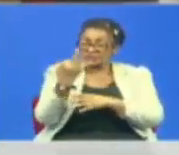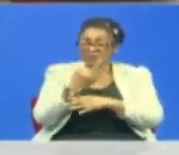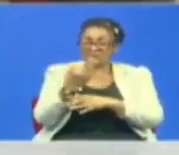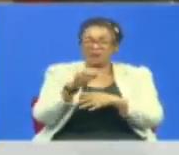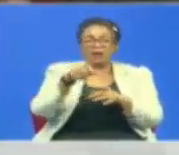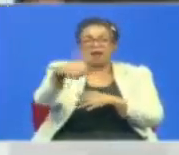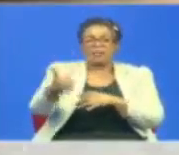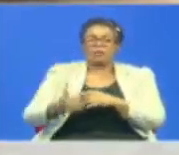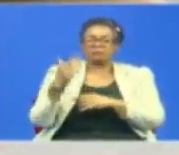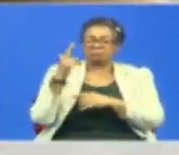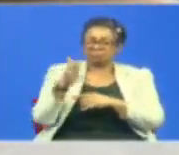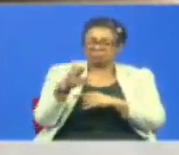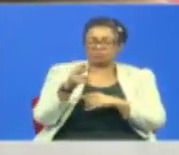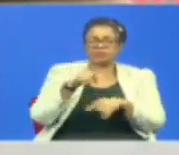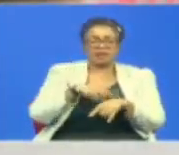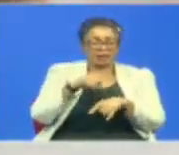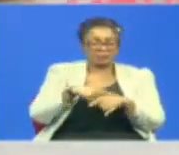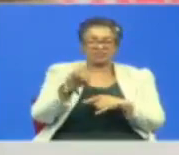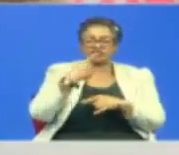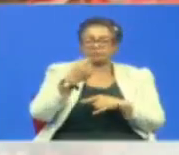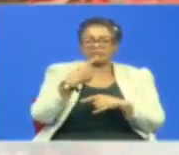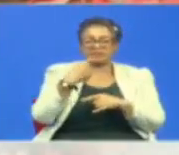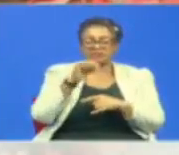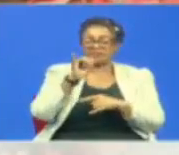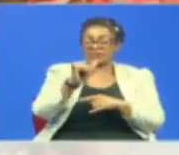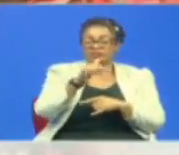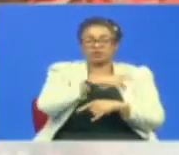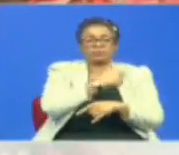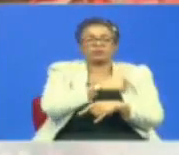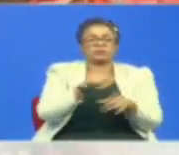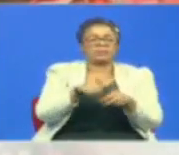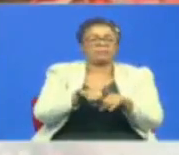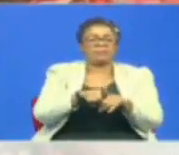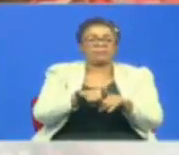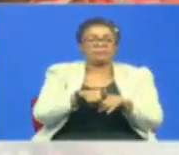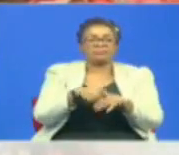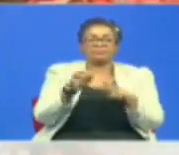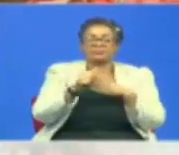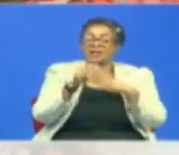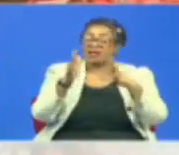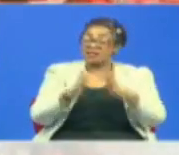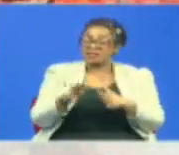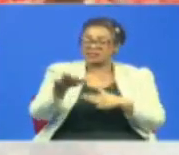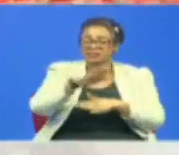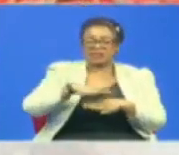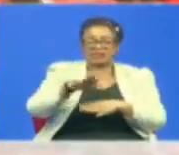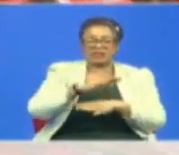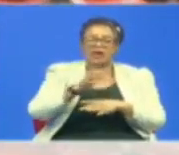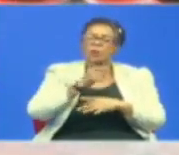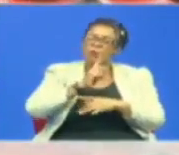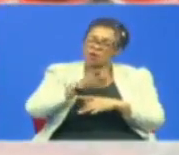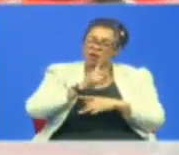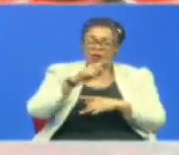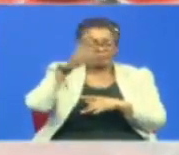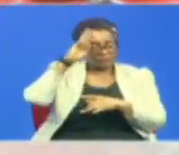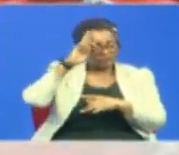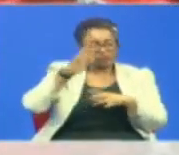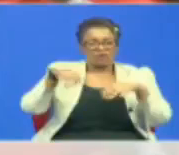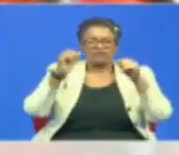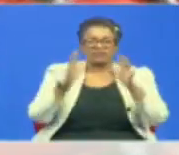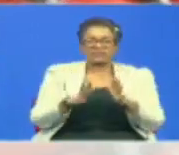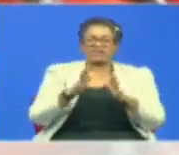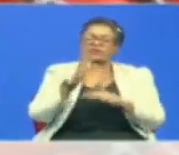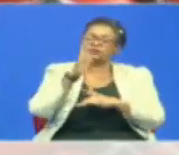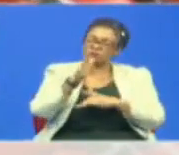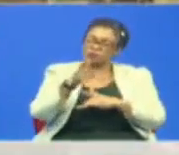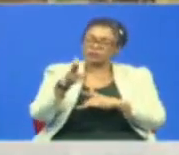risasi alipokuwa akitibiwa katika kituo hicho cha afya. Viongozi wa eneo hilo aidha wamewakashifu maafisa wa polisi kwa madai ya kuwapiga